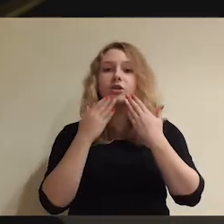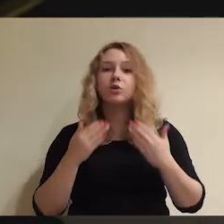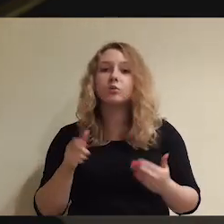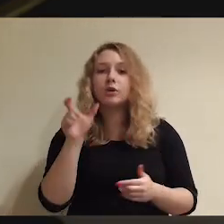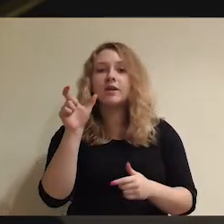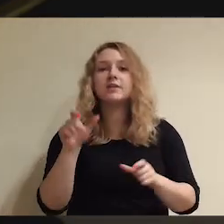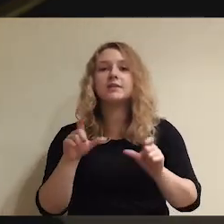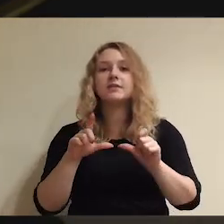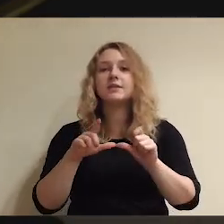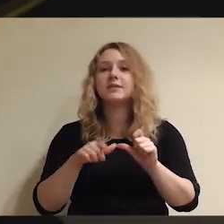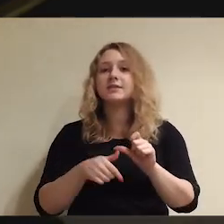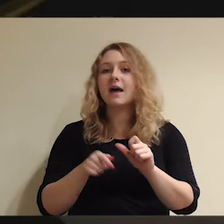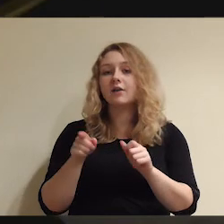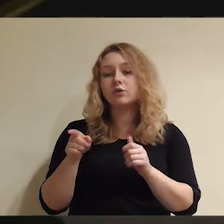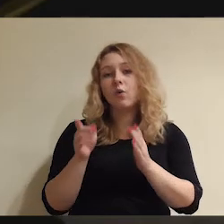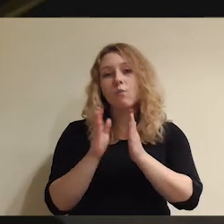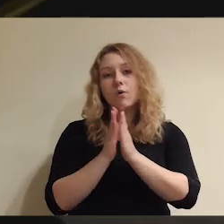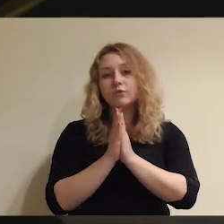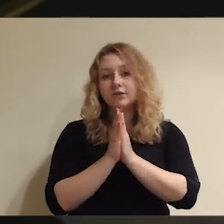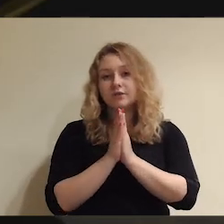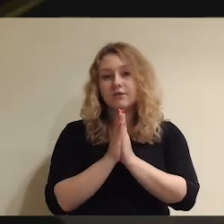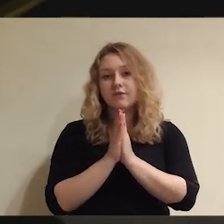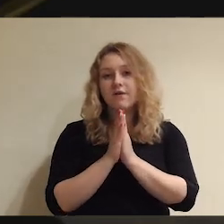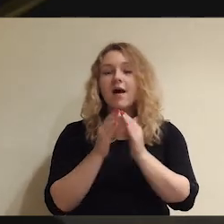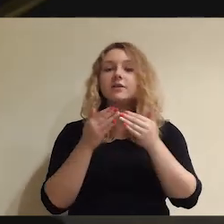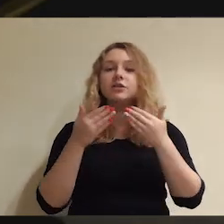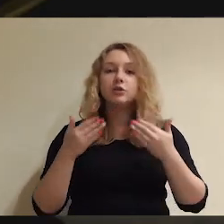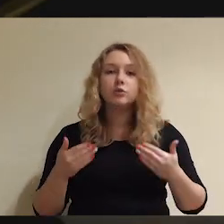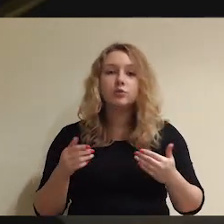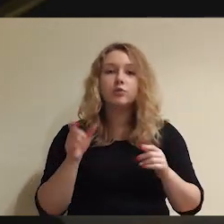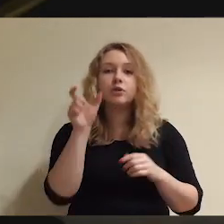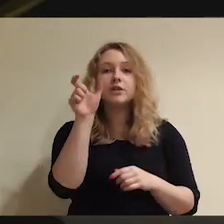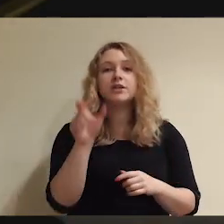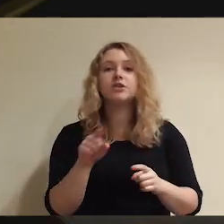Duchu Święty, dziękuję Ci za tę modlitwę.